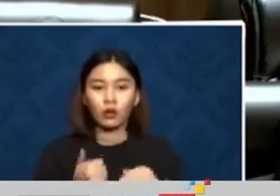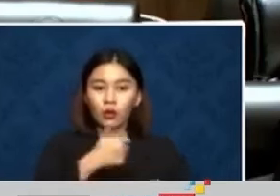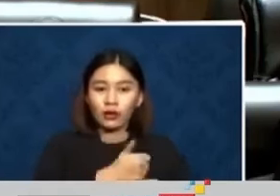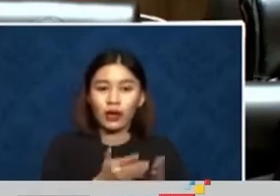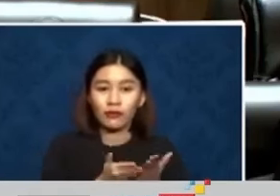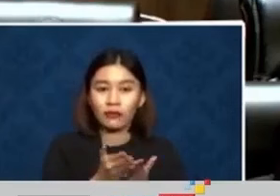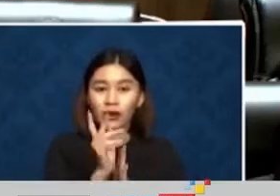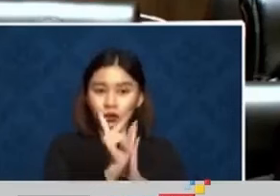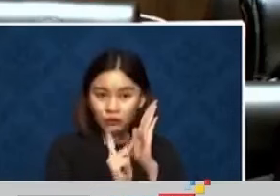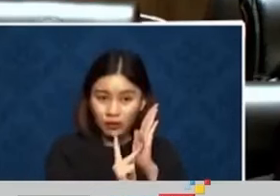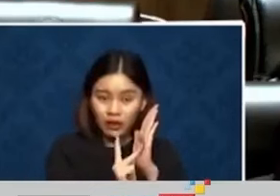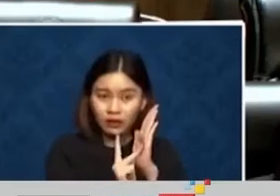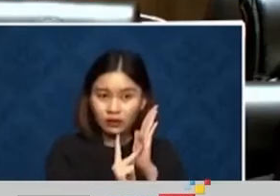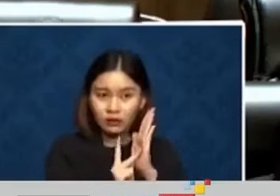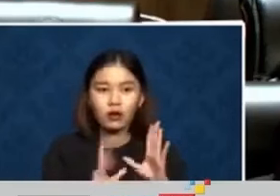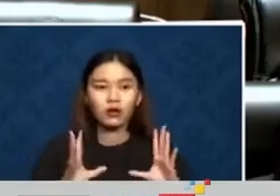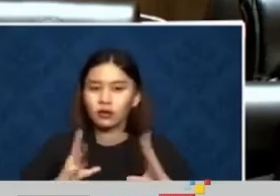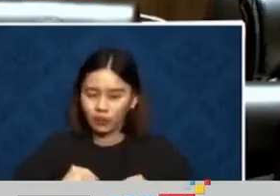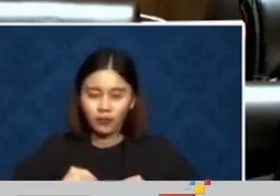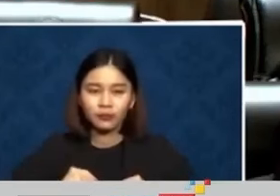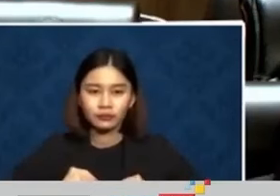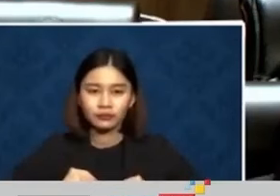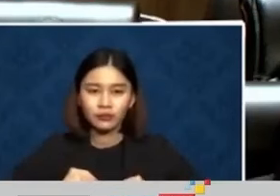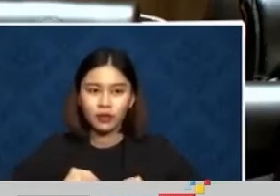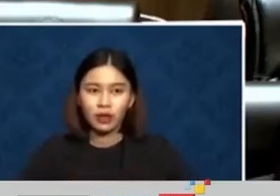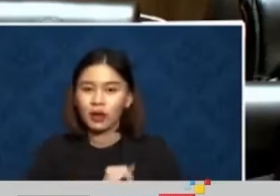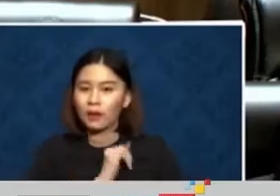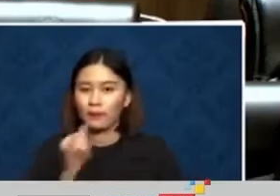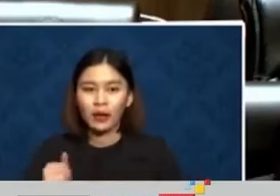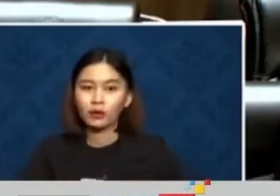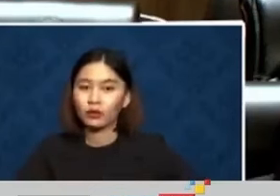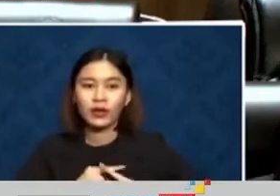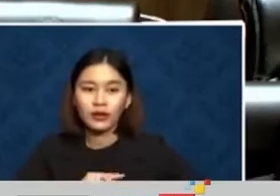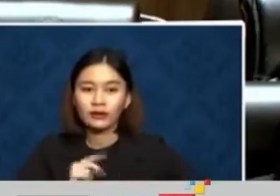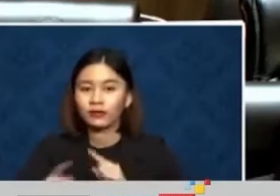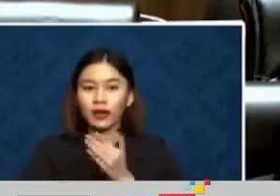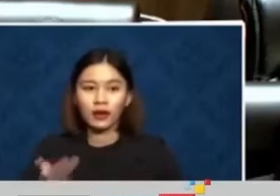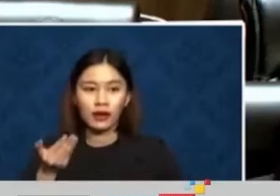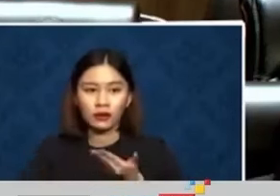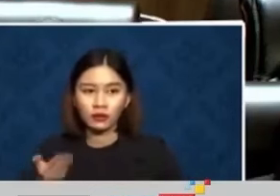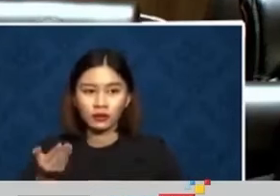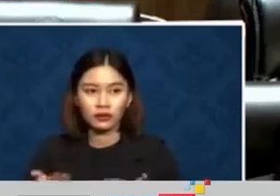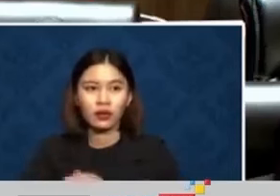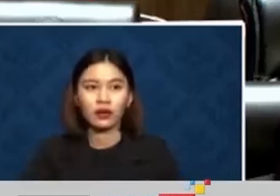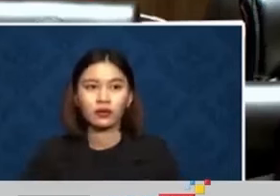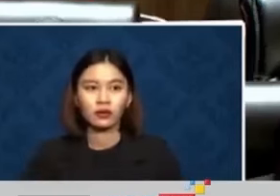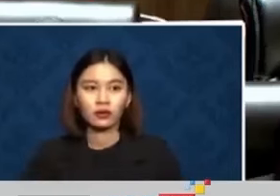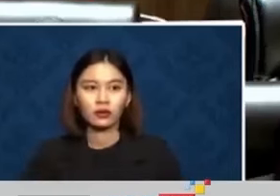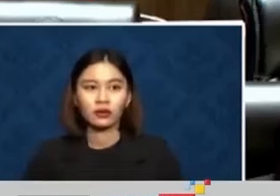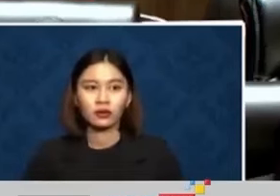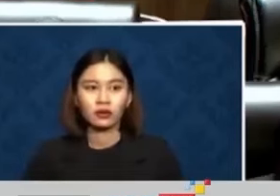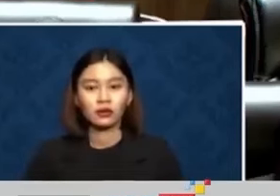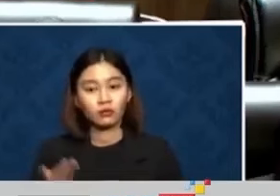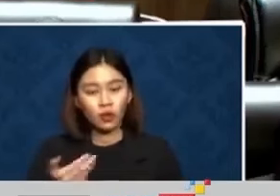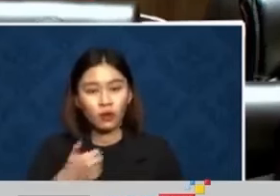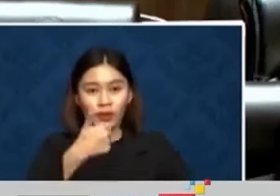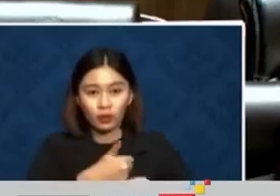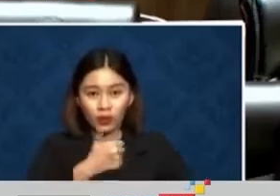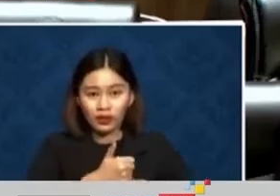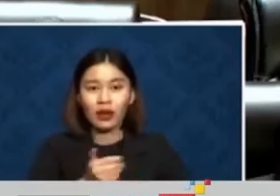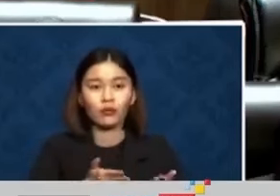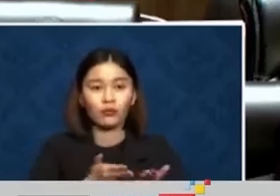ะอ้างว่าไปในนามส่วนตัวแต่มันสลัดไม่ออกจากการเป็นประนุกฝ่ายนิติบัญญัติมันคือเกียรติยศนะคือจะเห็น